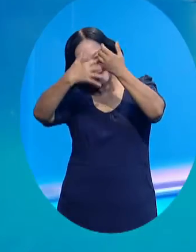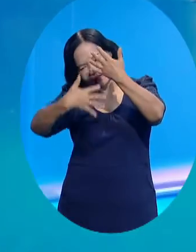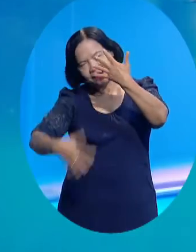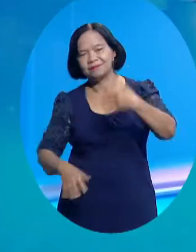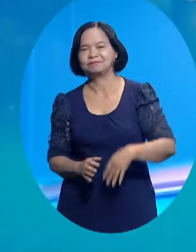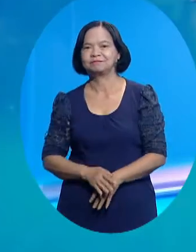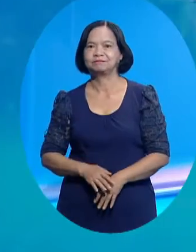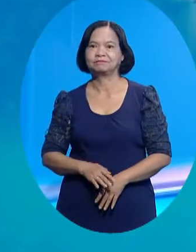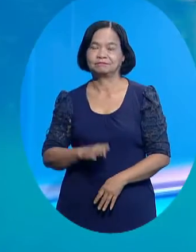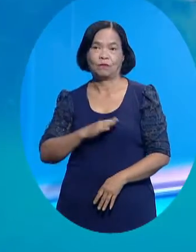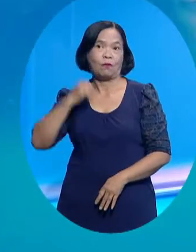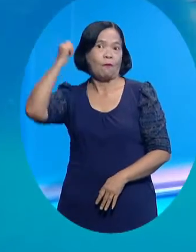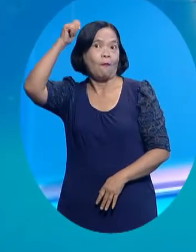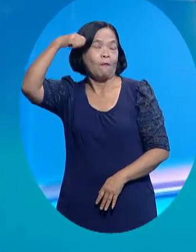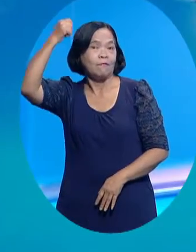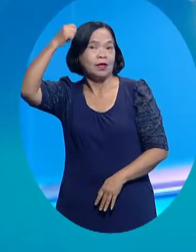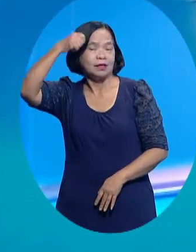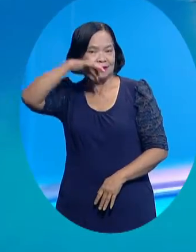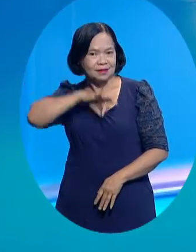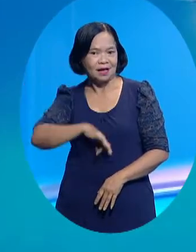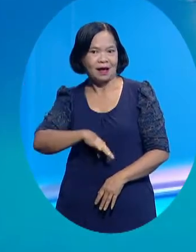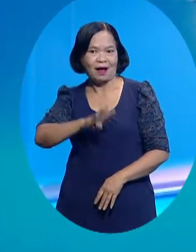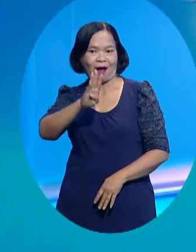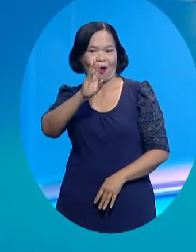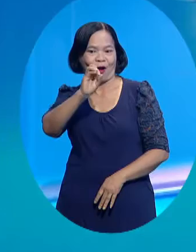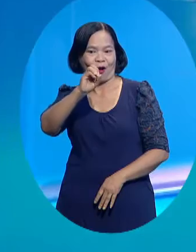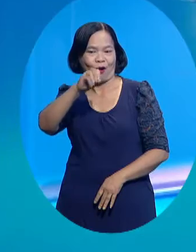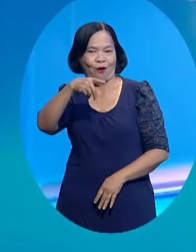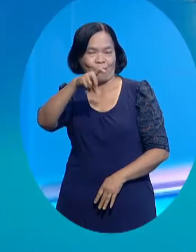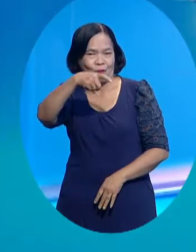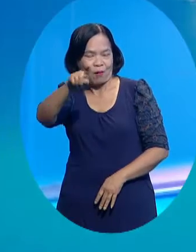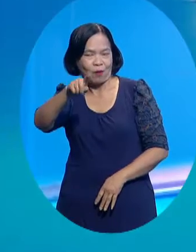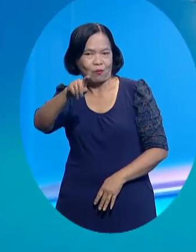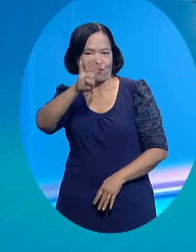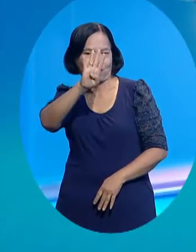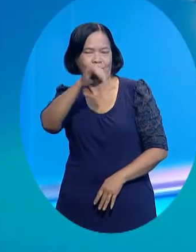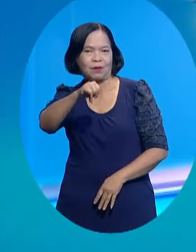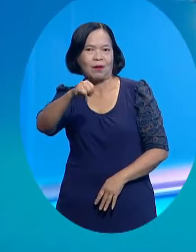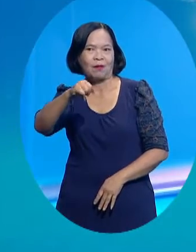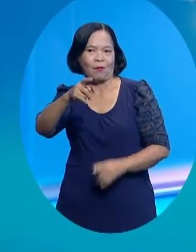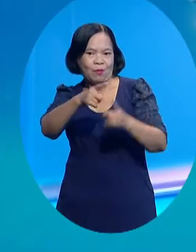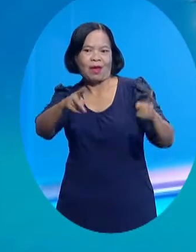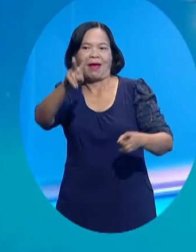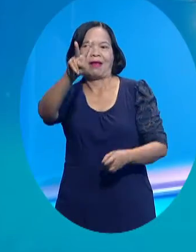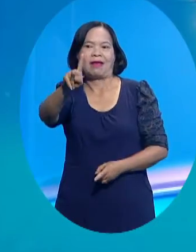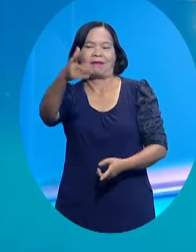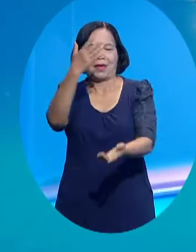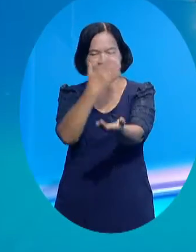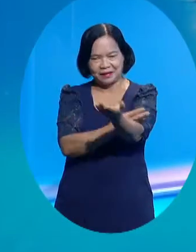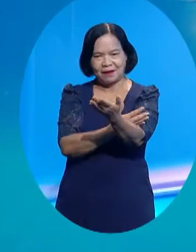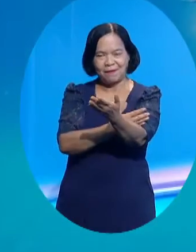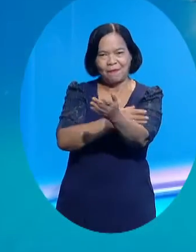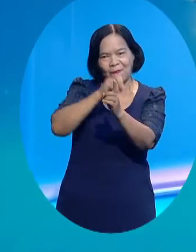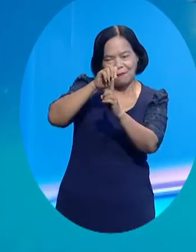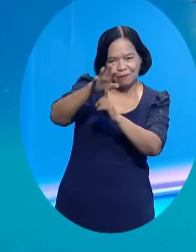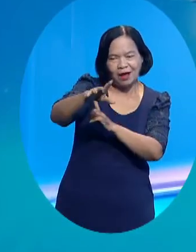bộ phim tâm lý xã hội tình cảm gia đình bóng thời 4.0 dài 27 tập do hãng phim truyền hình thành phố Hồ Chí Minh TFS sản xuất sẽ phát sóng